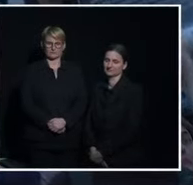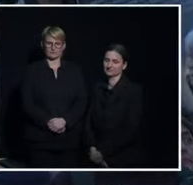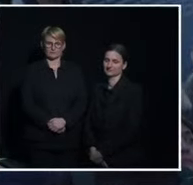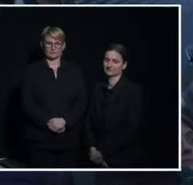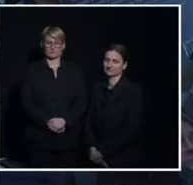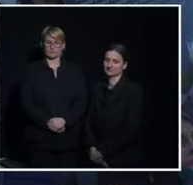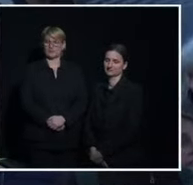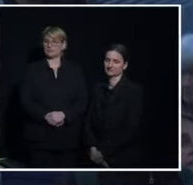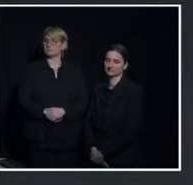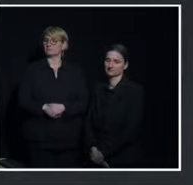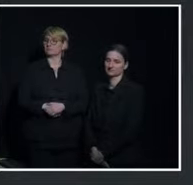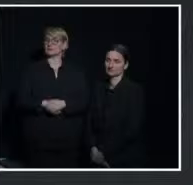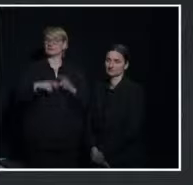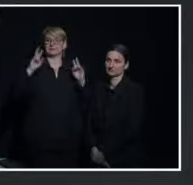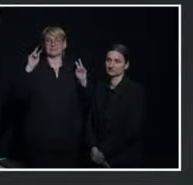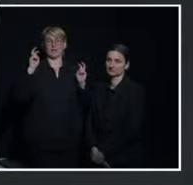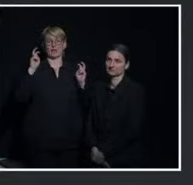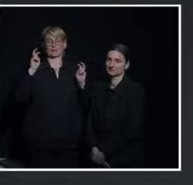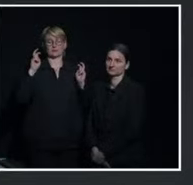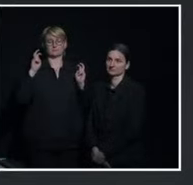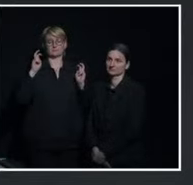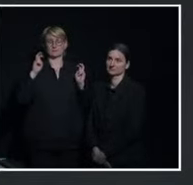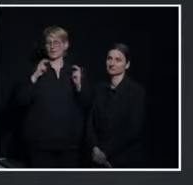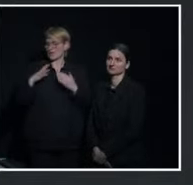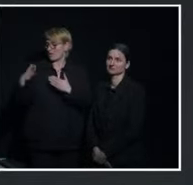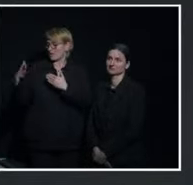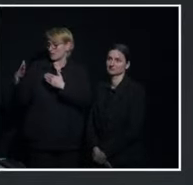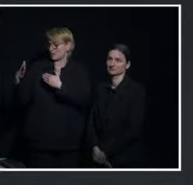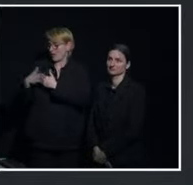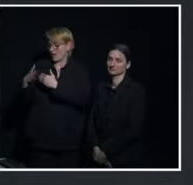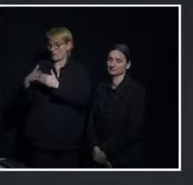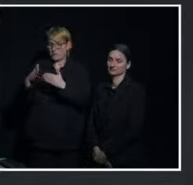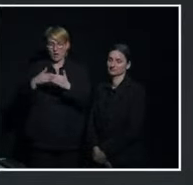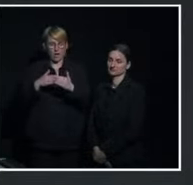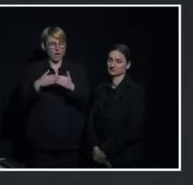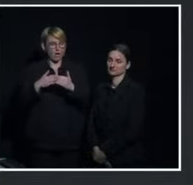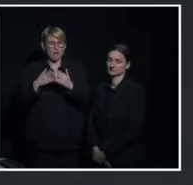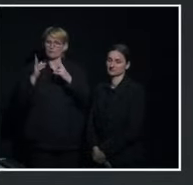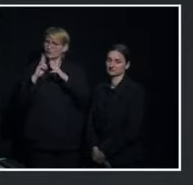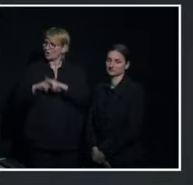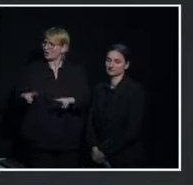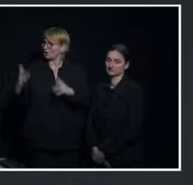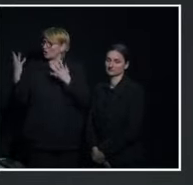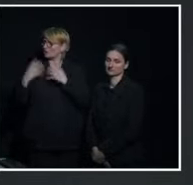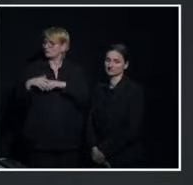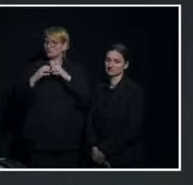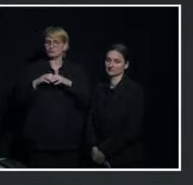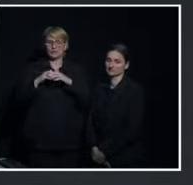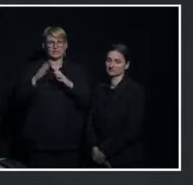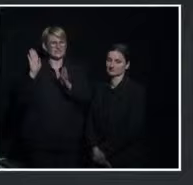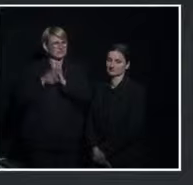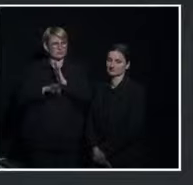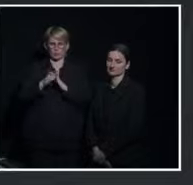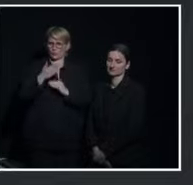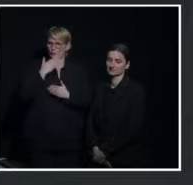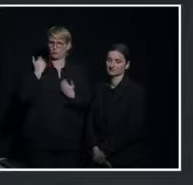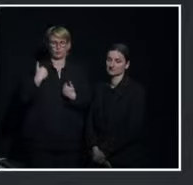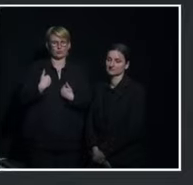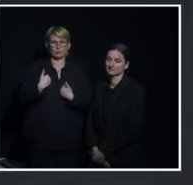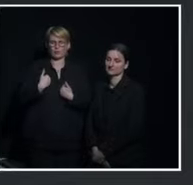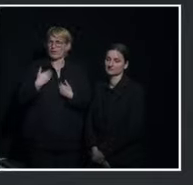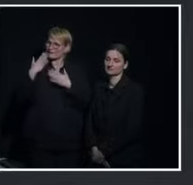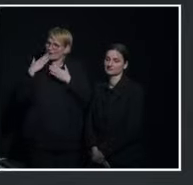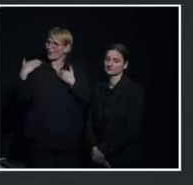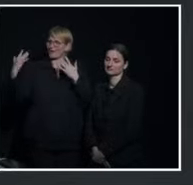Mit unseren Nachbarn lebten wir friedlich zusammen. Niemand hat uns diskriminiert. Alle waren freundlich zu uns. Wenn ich an diese Zeit